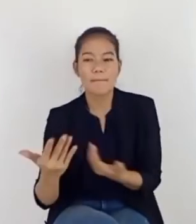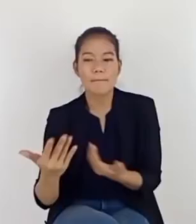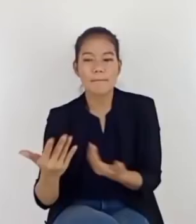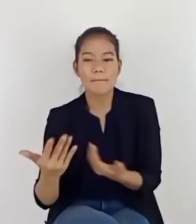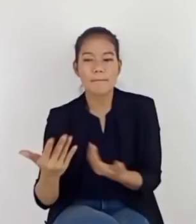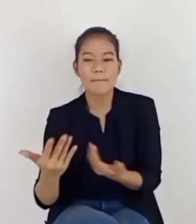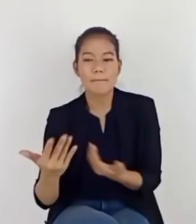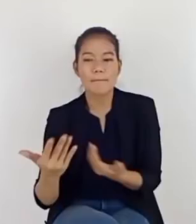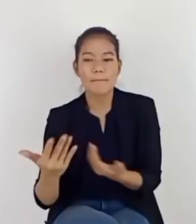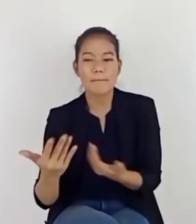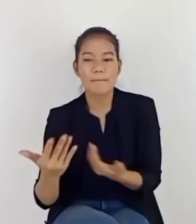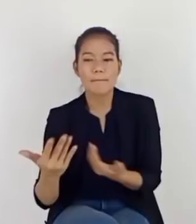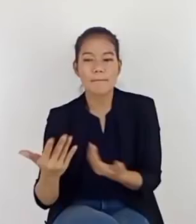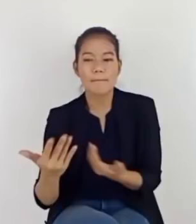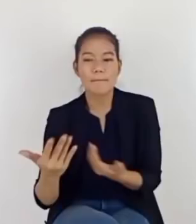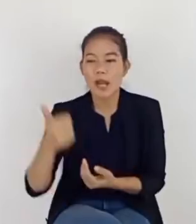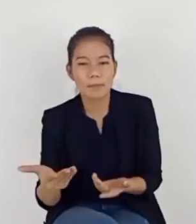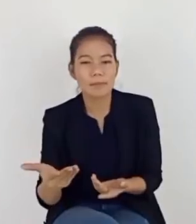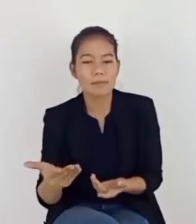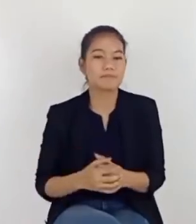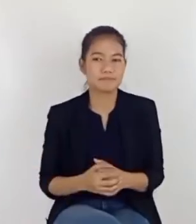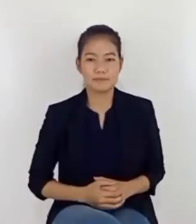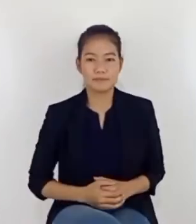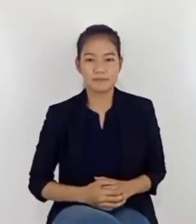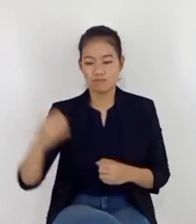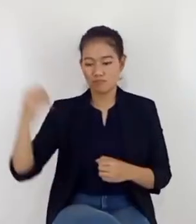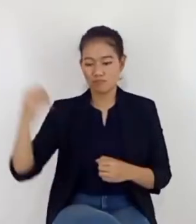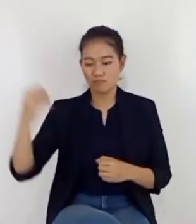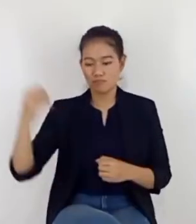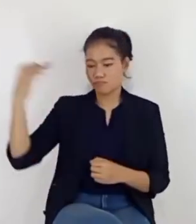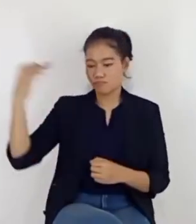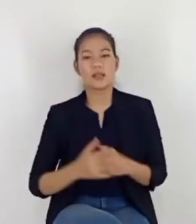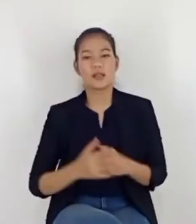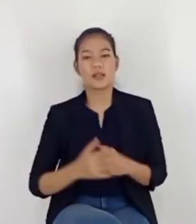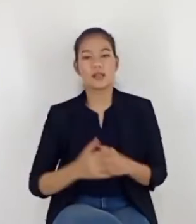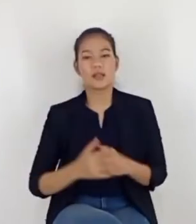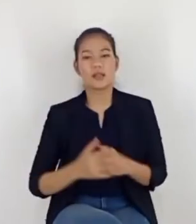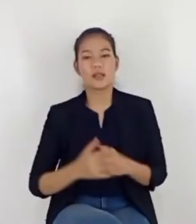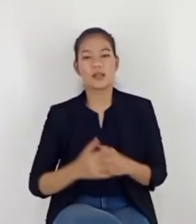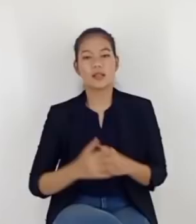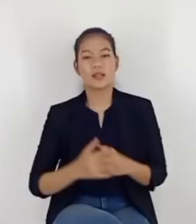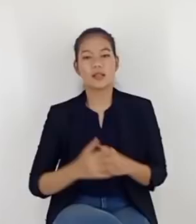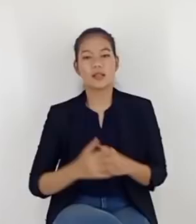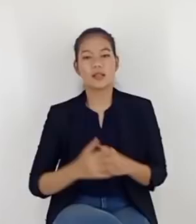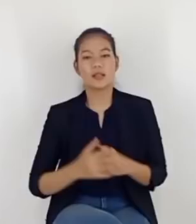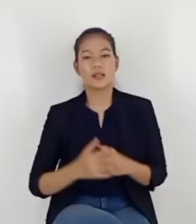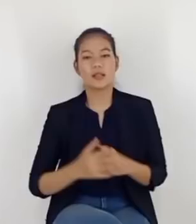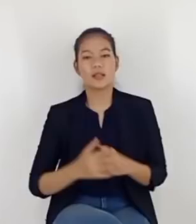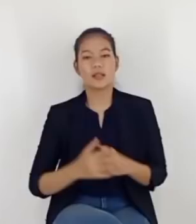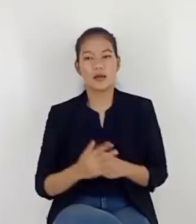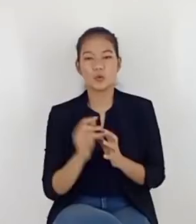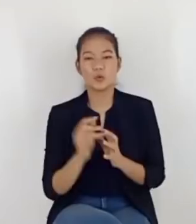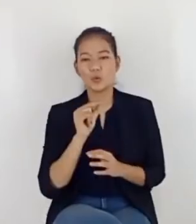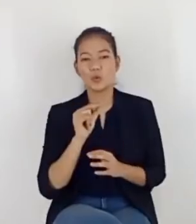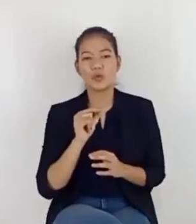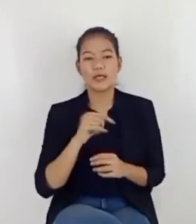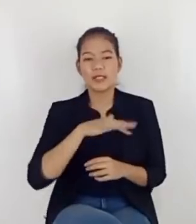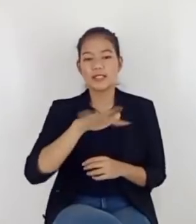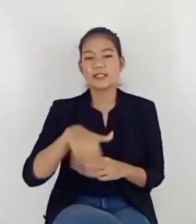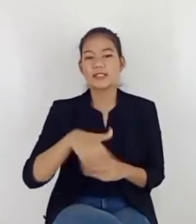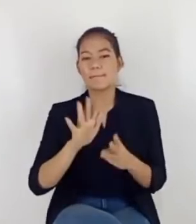Ya Tuhan, kuatkan kami. Kami juga berdoa ya Tuhan, untuk setiap